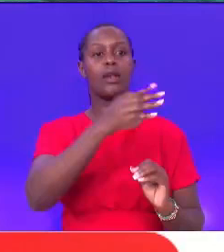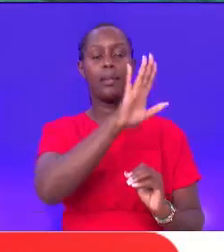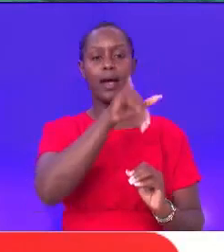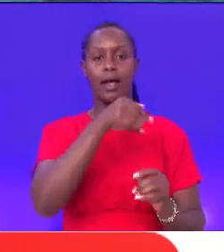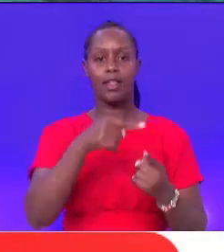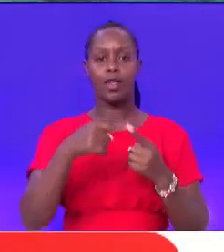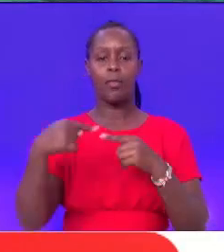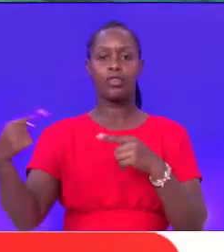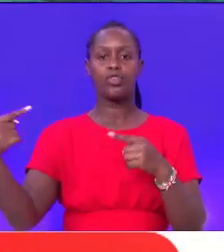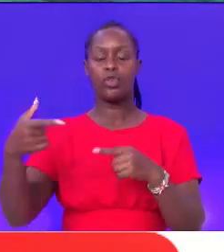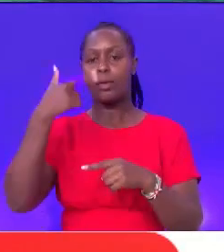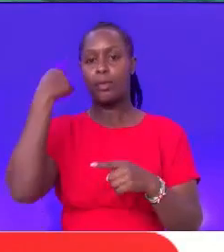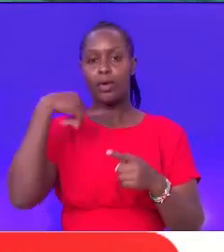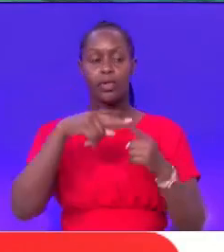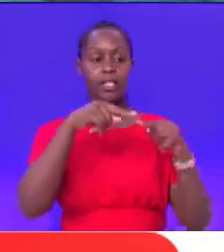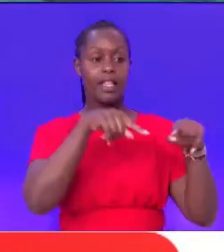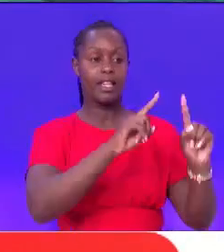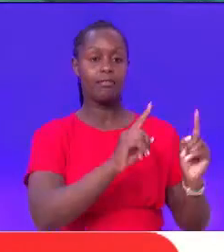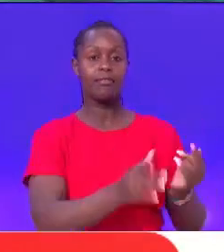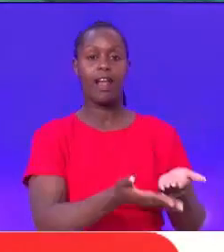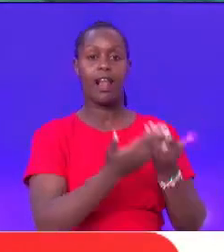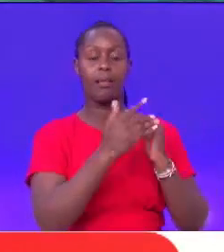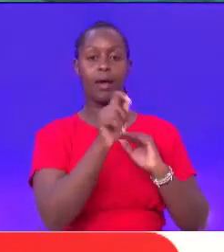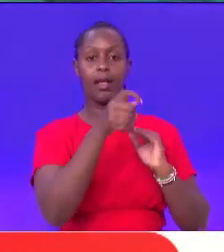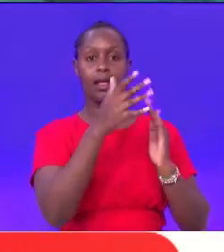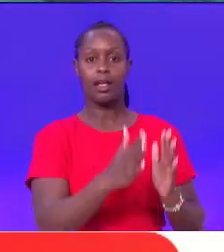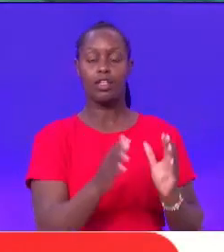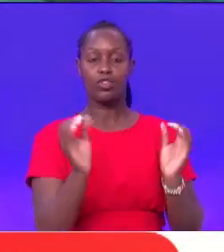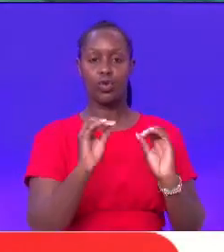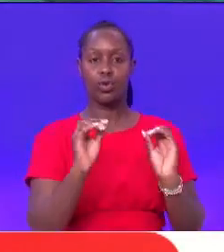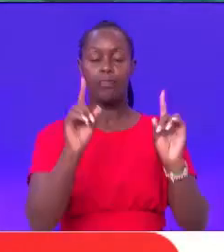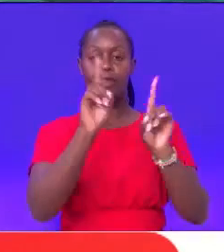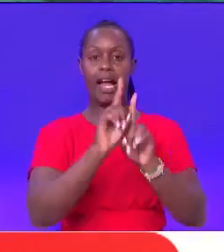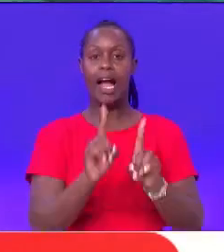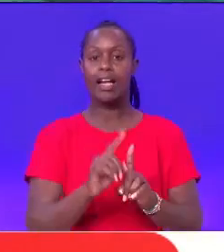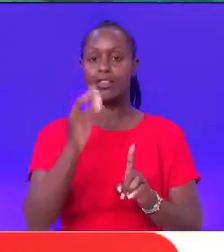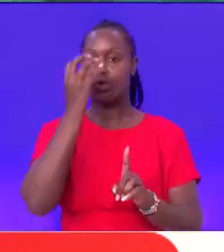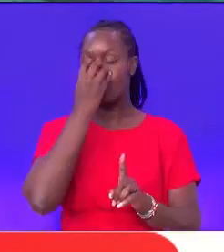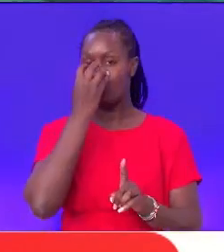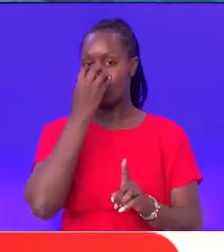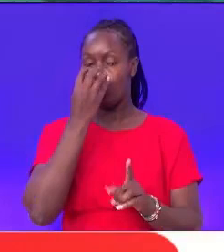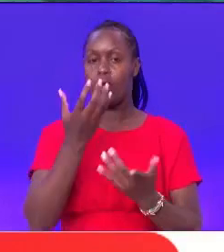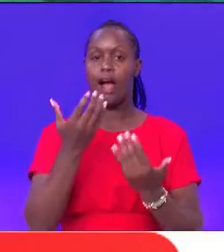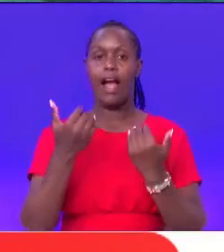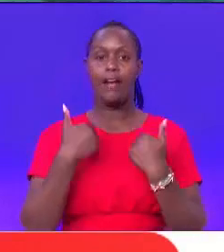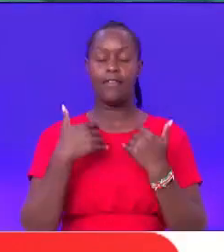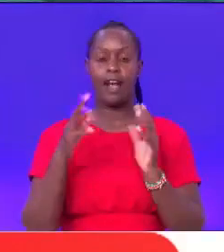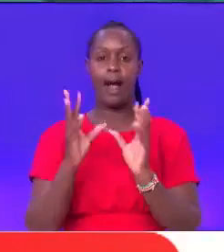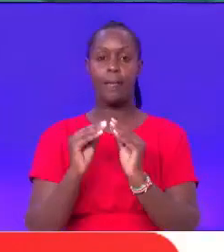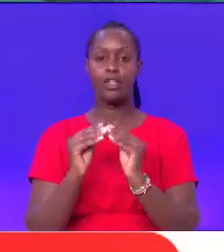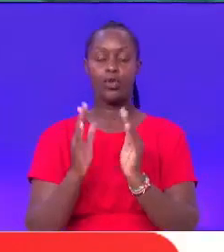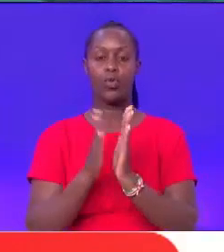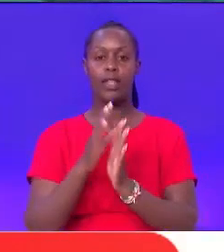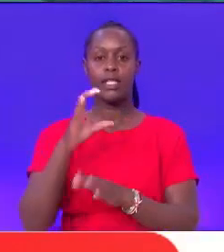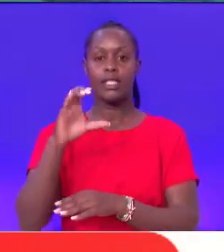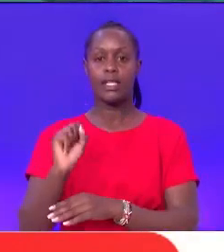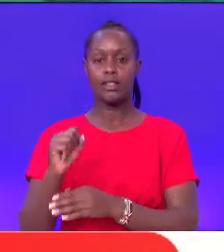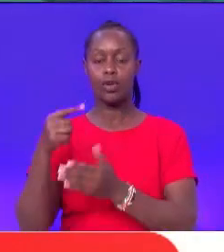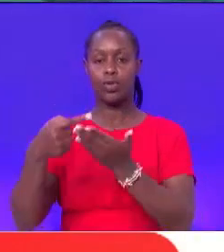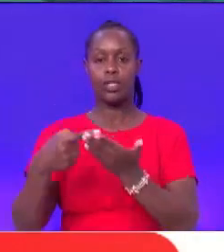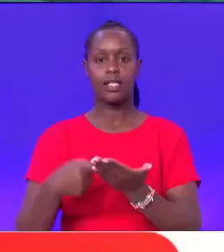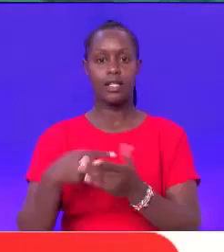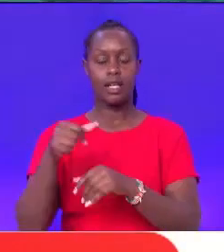kutoweza kusaidia Wakenya kwa kina, huku Rais William Ruto akiita mkutano wa mawaziri kujadili swala